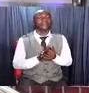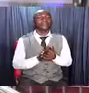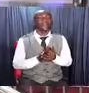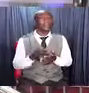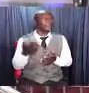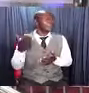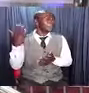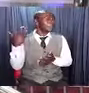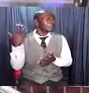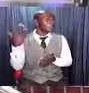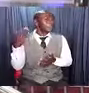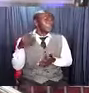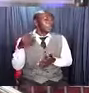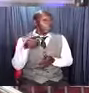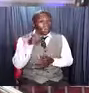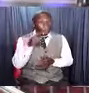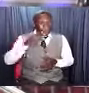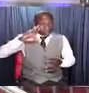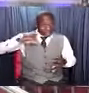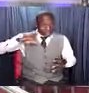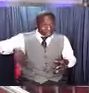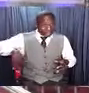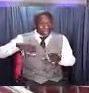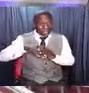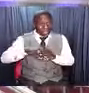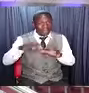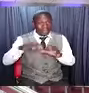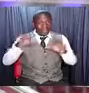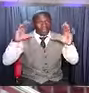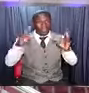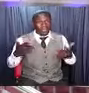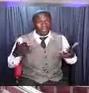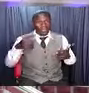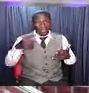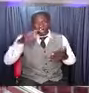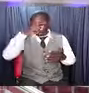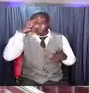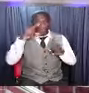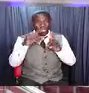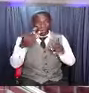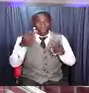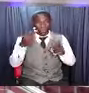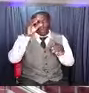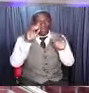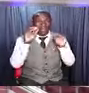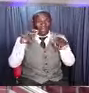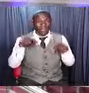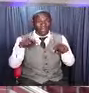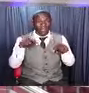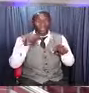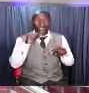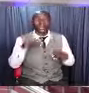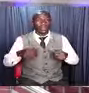Ndio mnachelewa baraka na mema. That's why you delay in greatness mana and blessing. Maana haya ya Mungu mnayofundishwa. Because whatever you are taught of God.